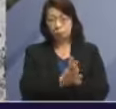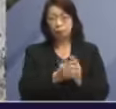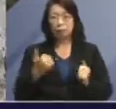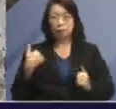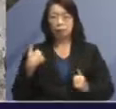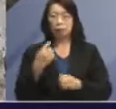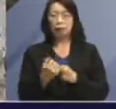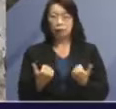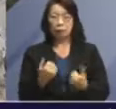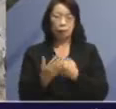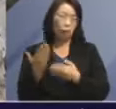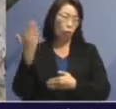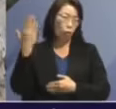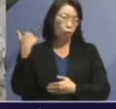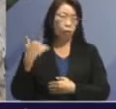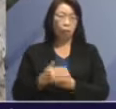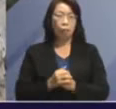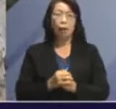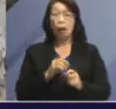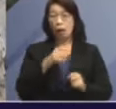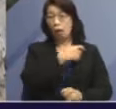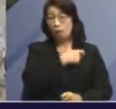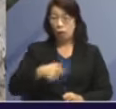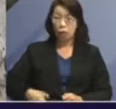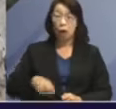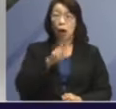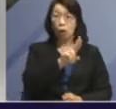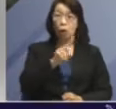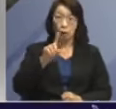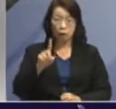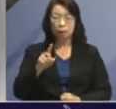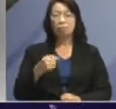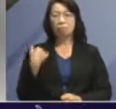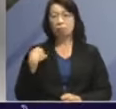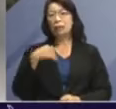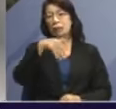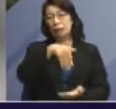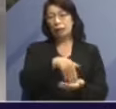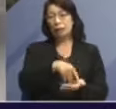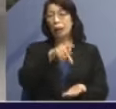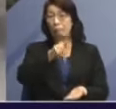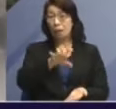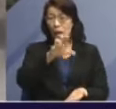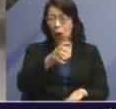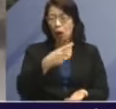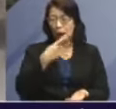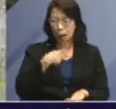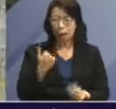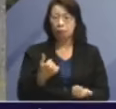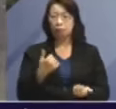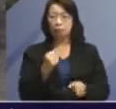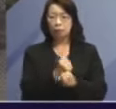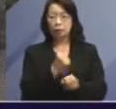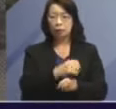แต่เดิมศาลจังหวัดพิษณุโลกเรียกว่าศาลมณฑลพิษณุโลกสร้างขึ้นในปีรัตนโกสินทร์ศก118